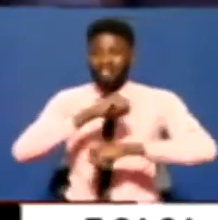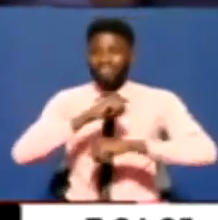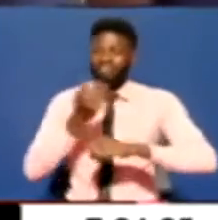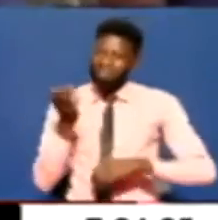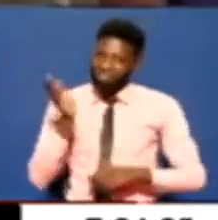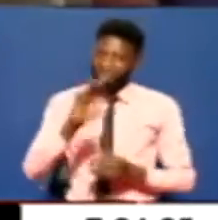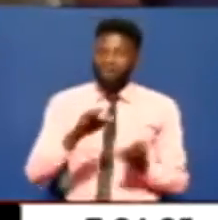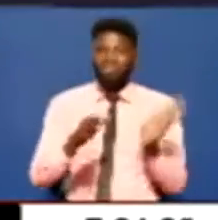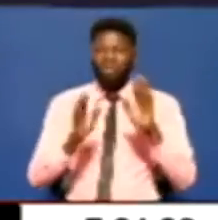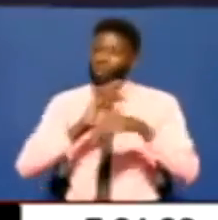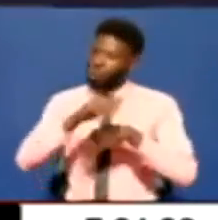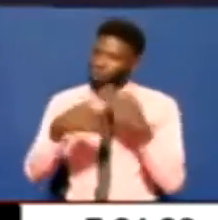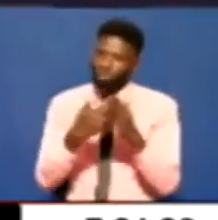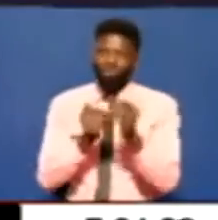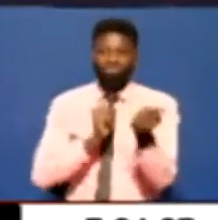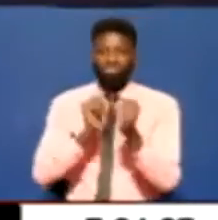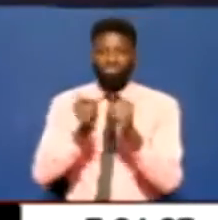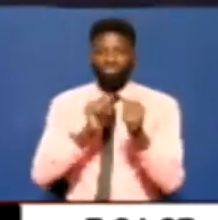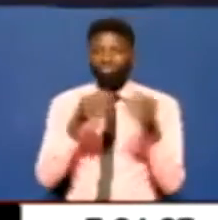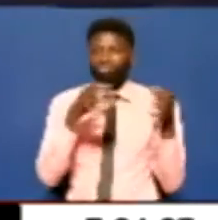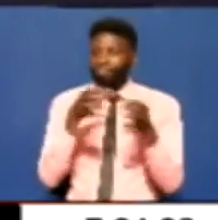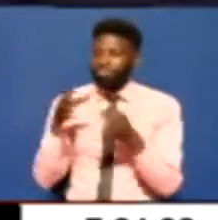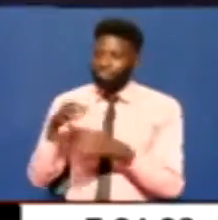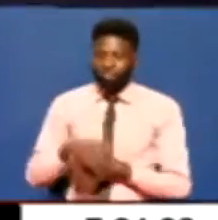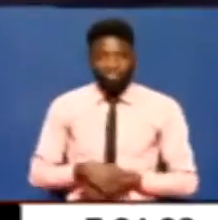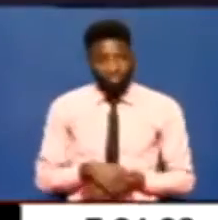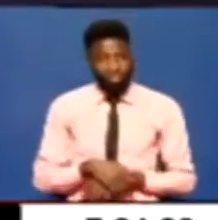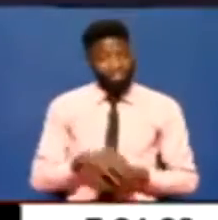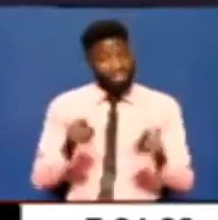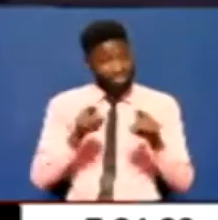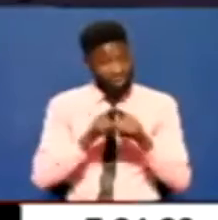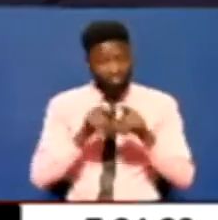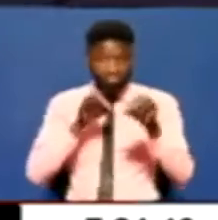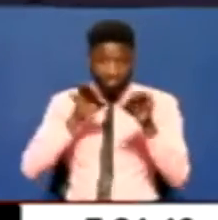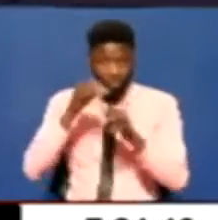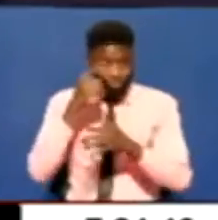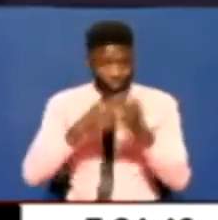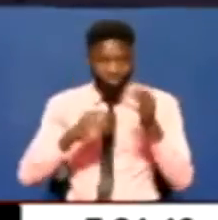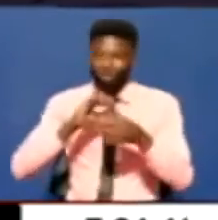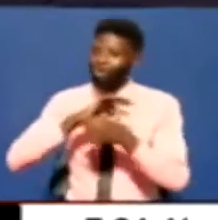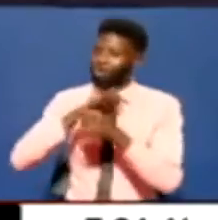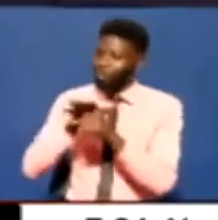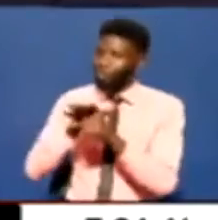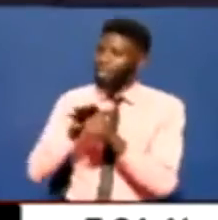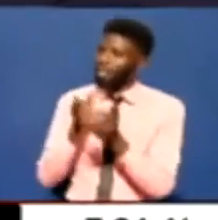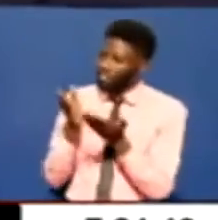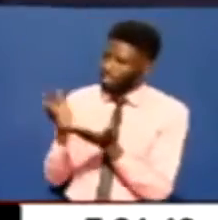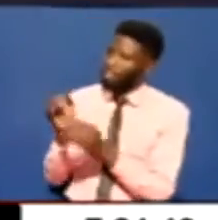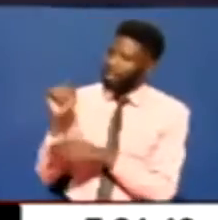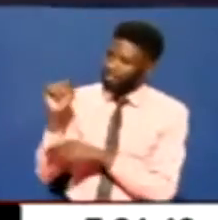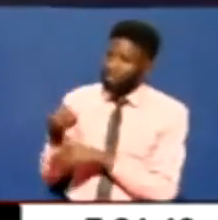discipline. Oparanya aliongeza na kusema kuwa licha ya janga ya COVID-19, serikali ikishirikiana na wizara ya michezo